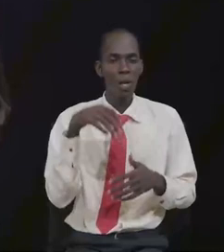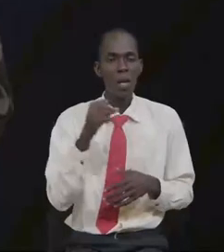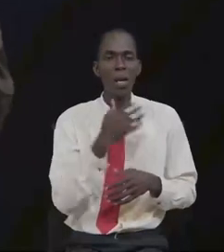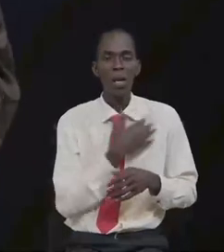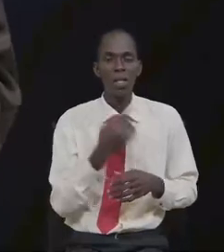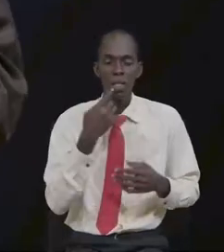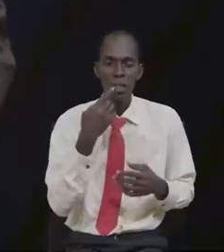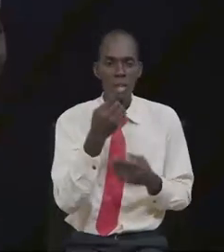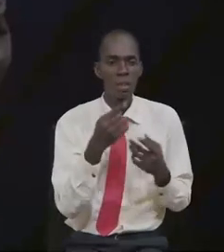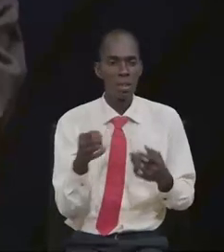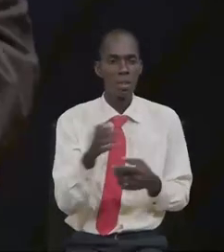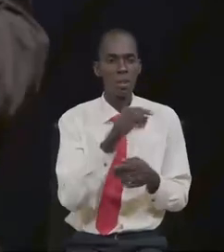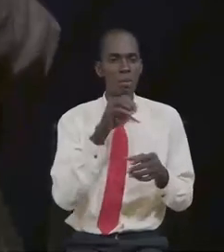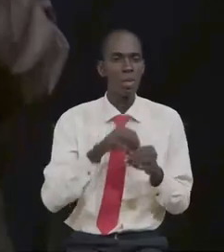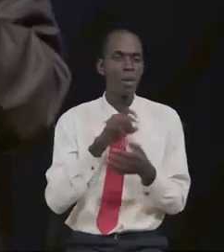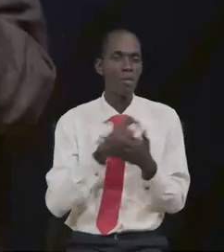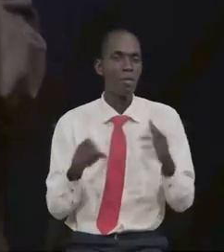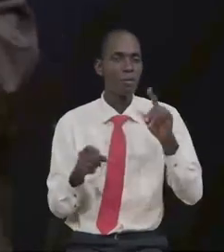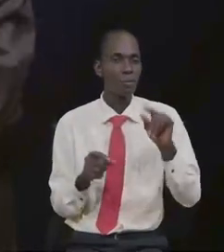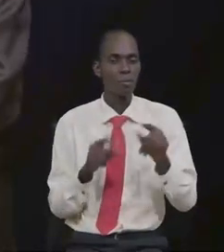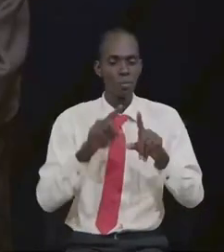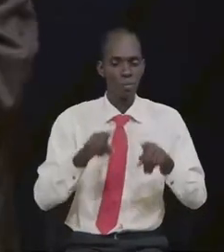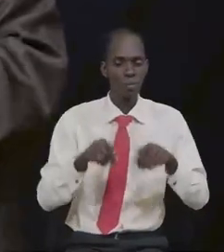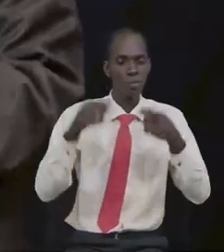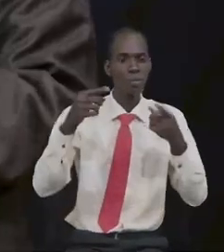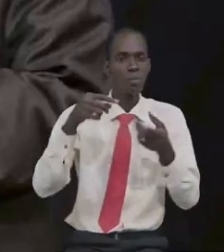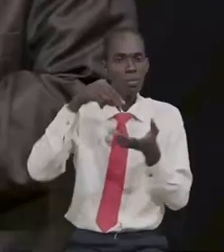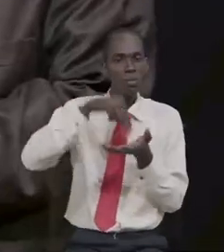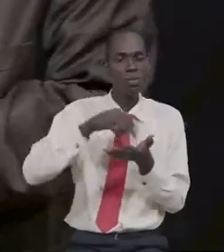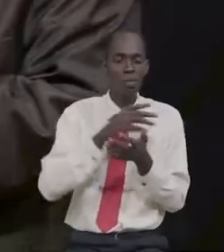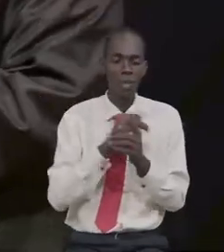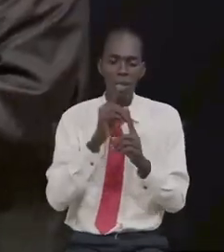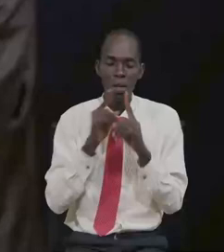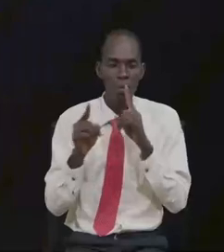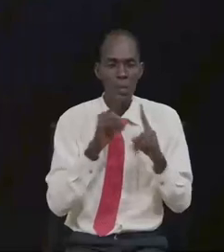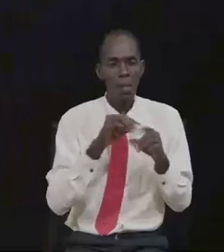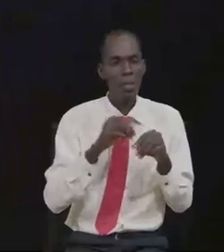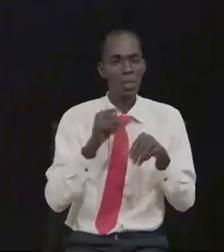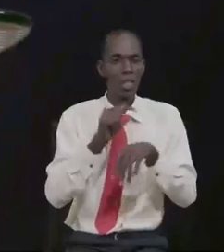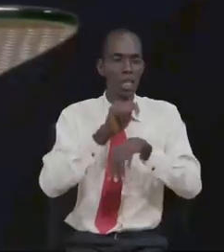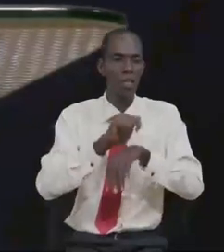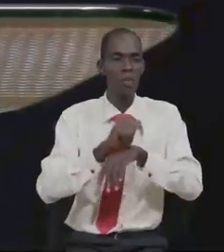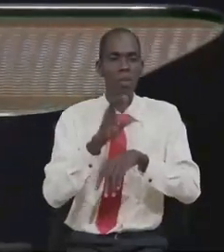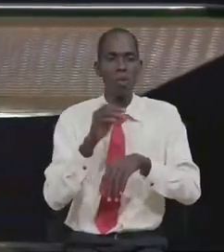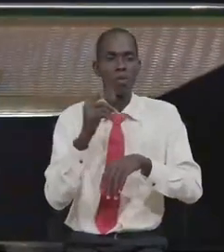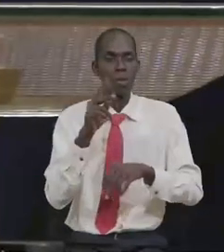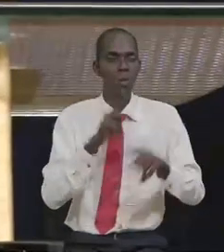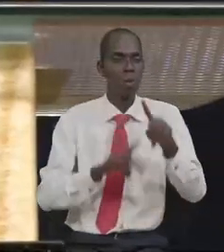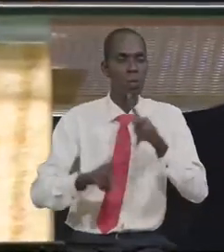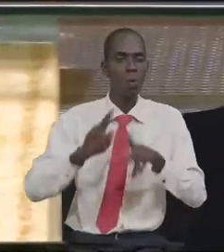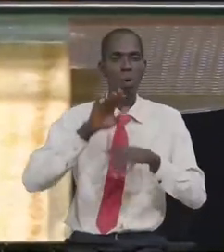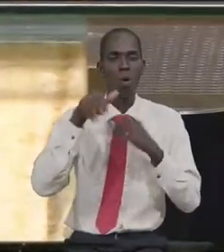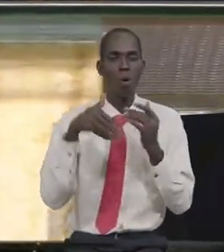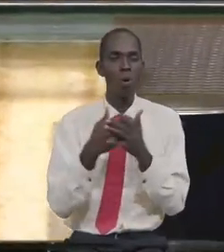20, « Allez, tenez-vous dans le temple et annoncez au peuple